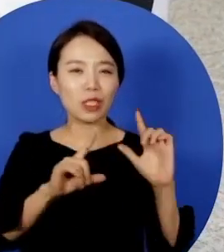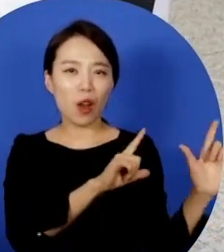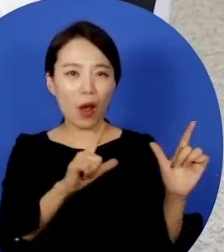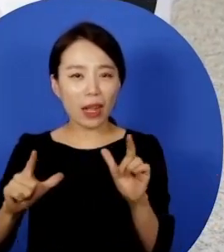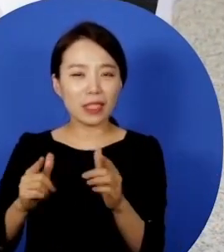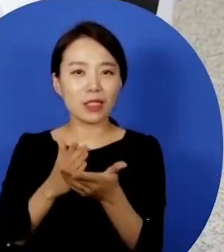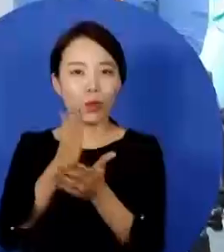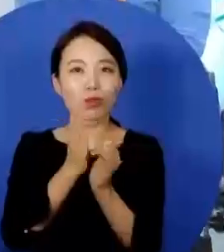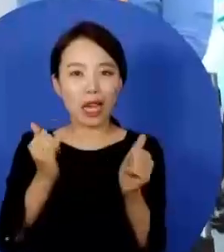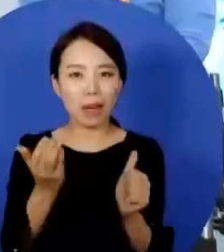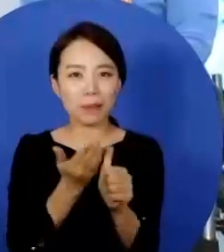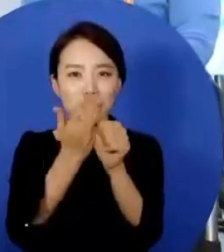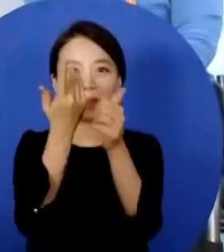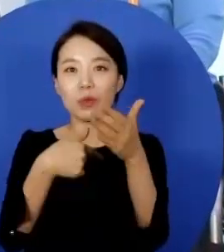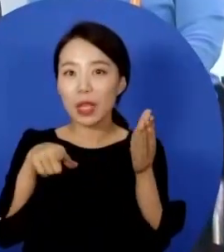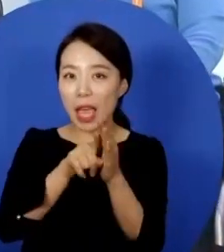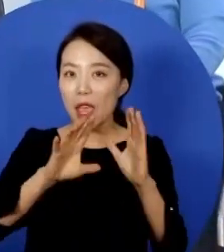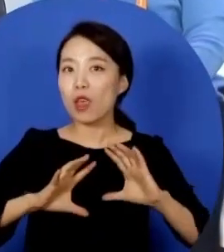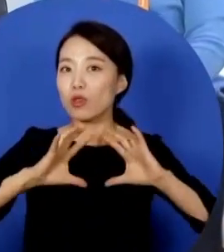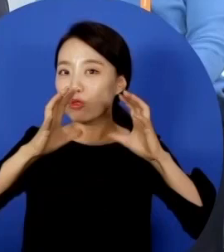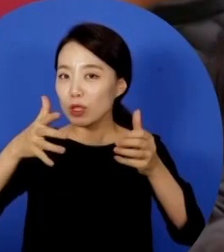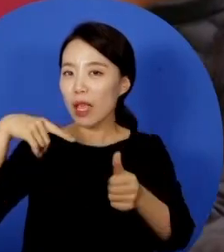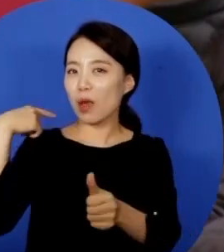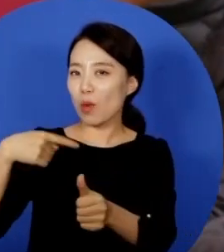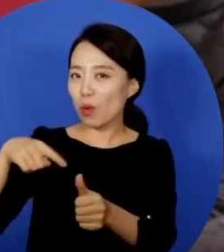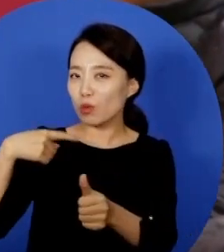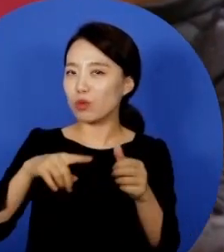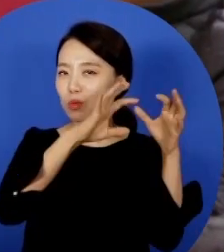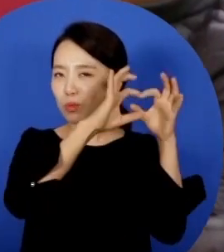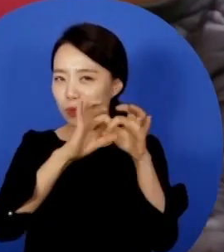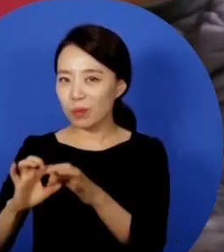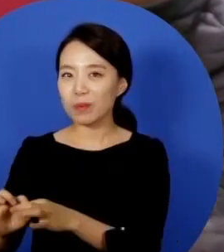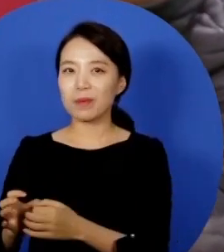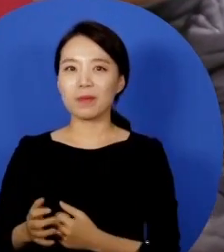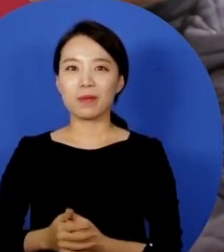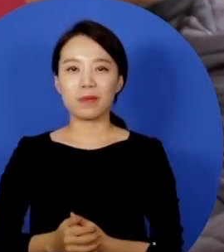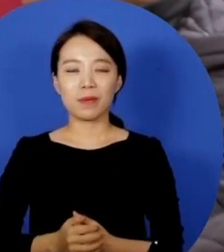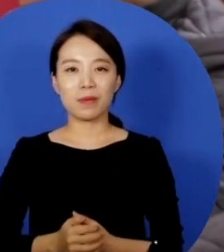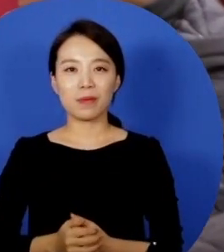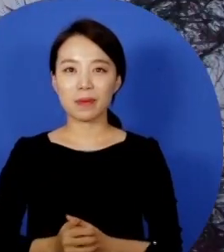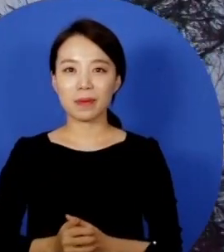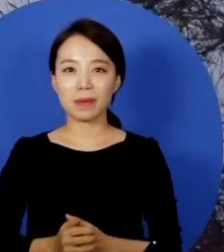글로벌 전문가 양성을 위해 국제 워크숍과 세미나를 개최합니다.